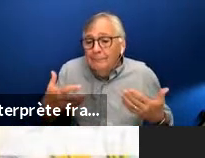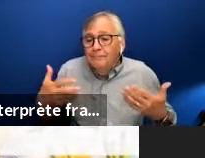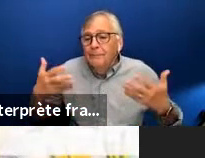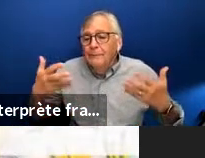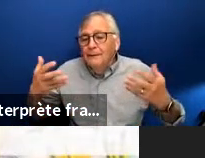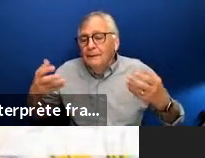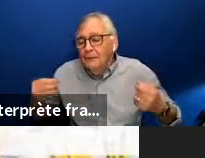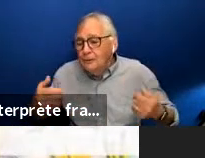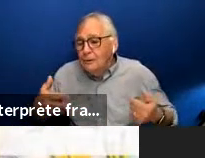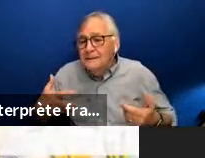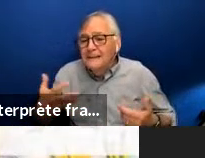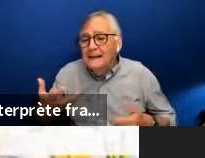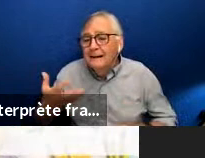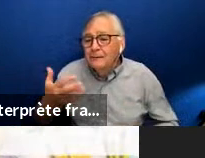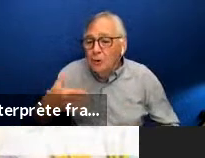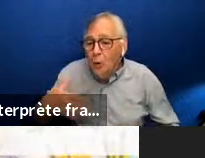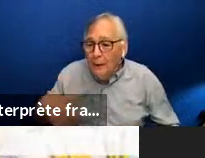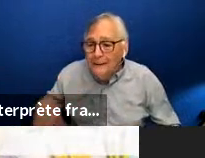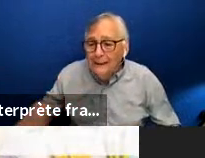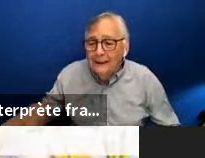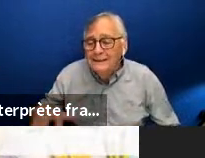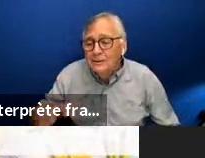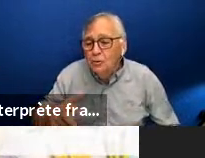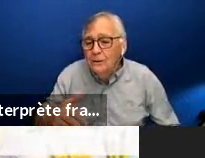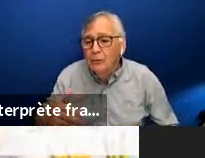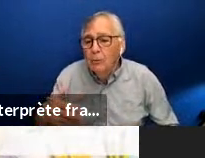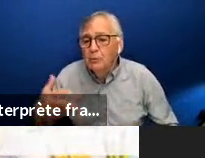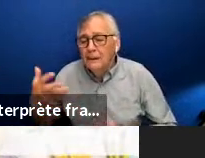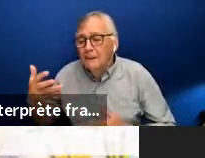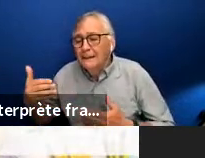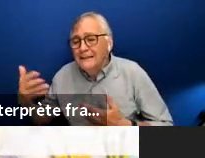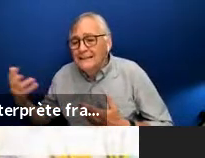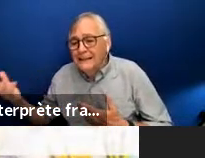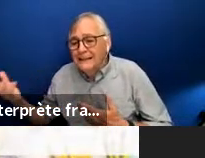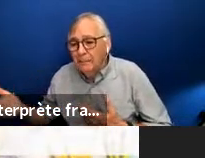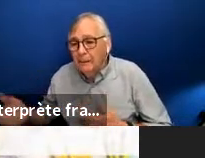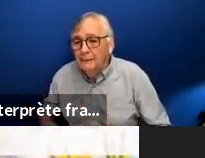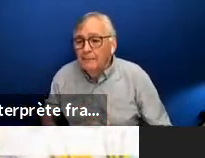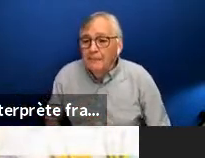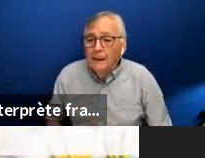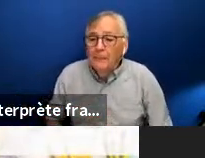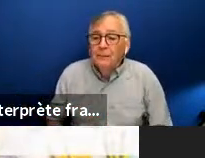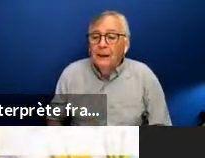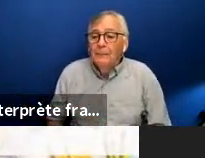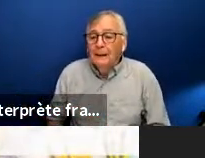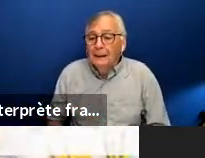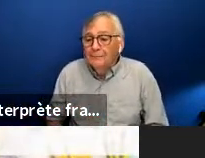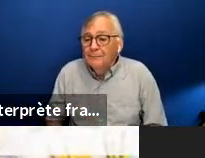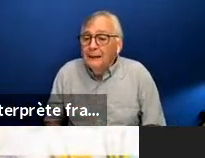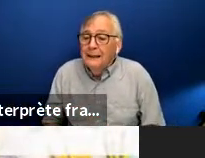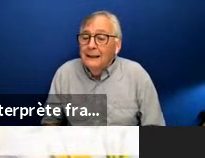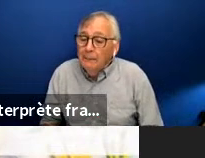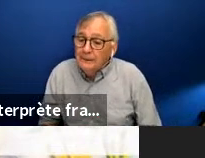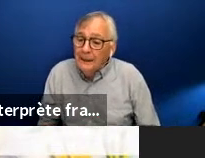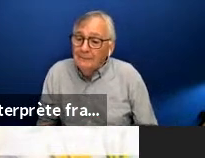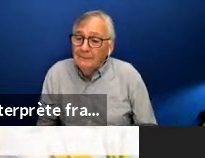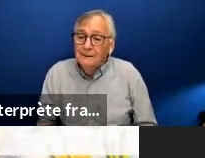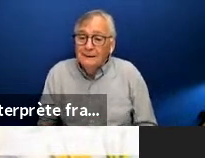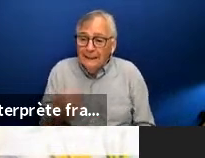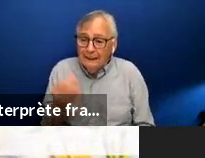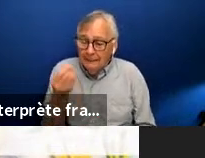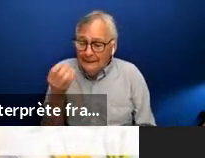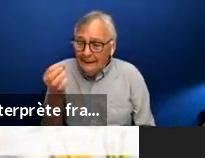Mais lorsque les élèves sont intégrés, c'est sûr qu'ils font plus appel à des interprètes. Mais